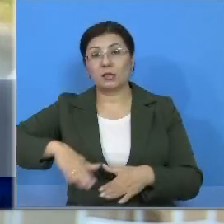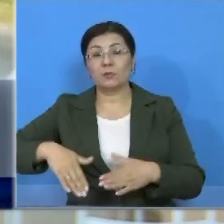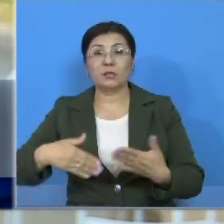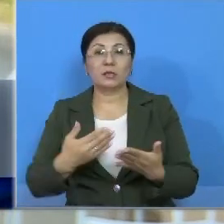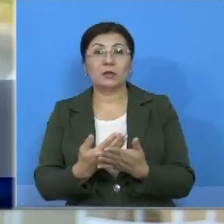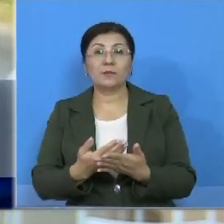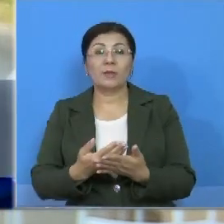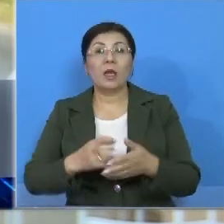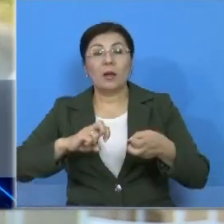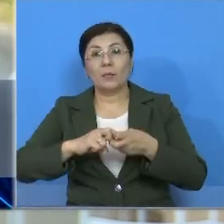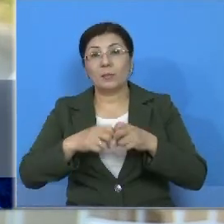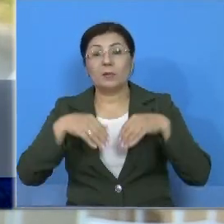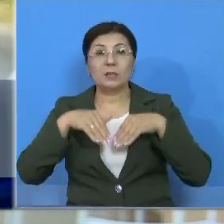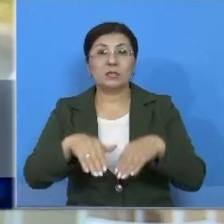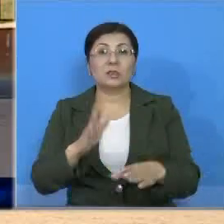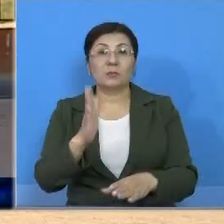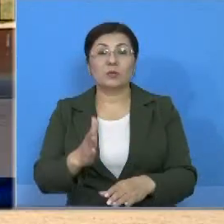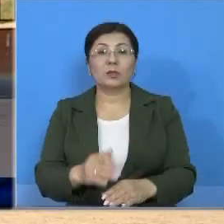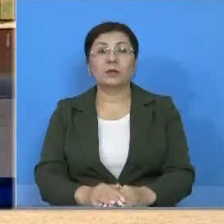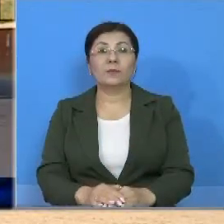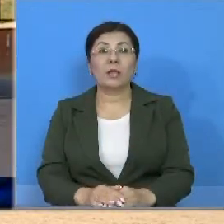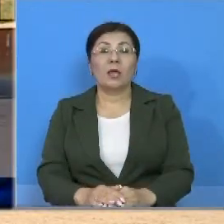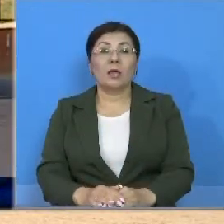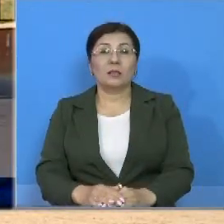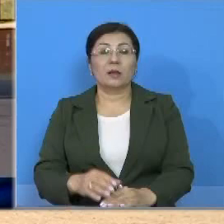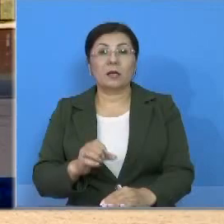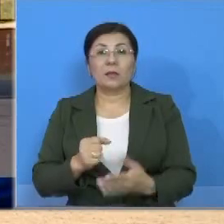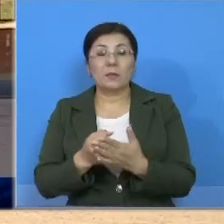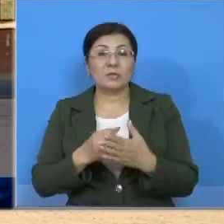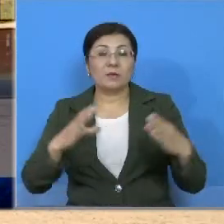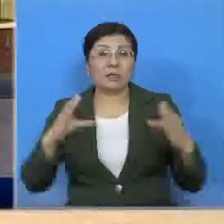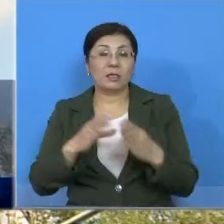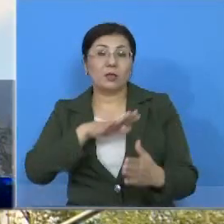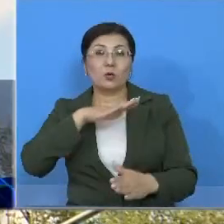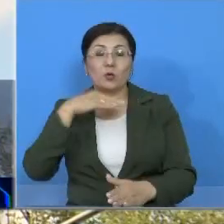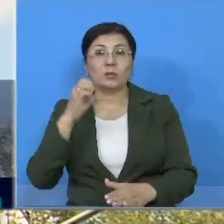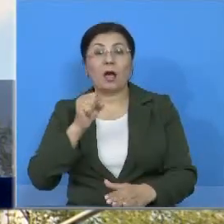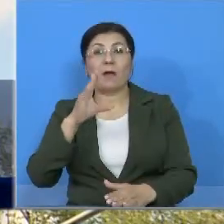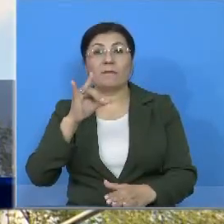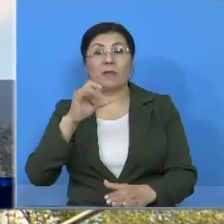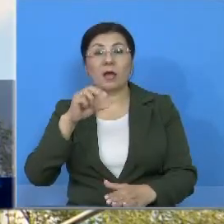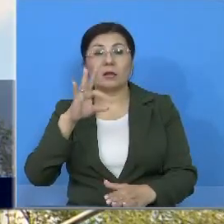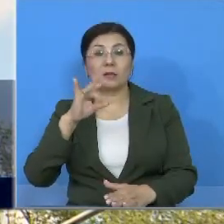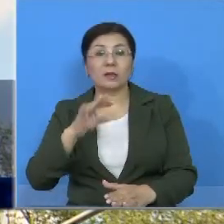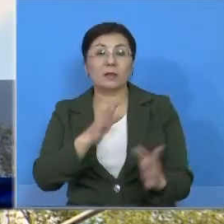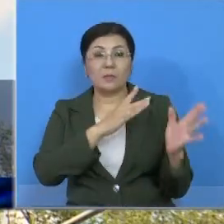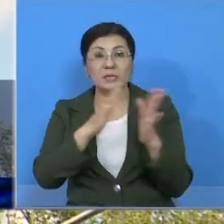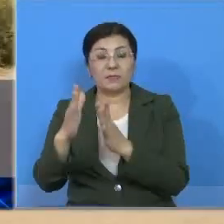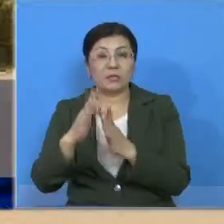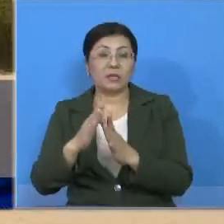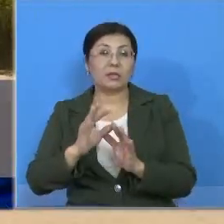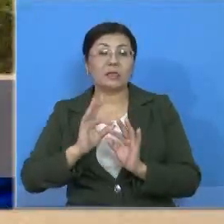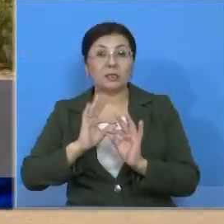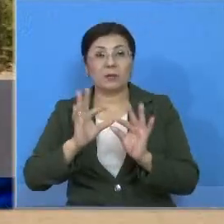контейнермен қамтамасыз етуге толық мүмкіншілігіміз бар. Әуе қалашық шағын ауданы тұрғындарының көбі авиатор саябағы турасында сөз қозғады. Олар